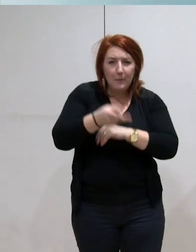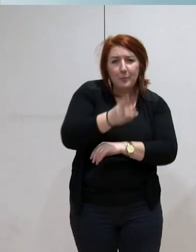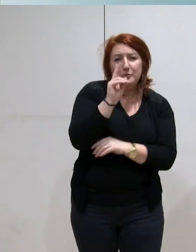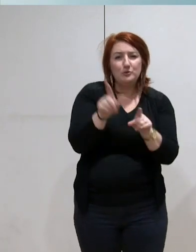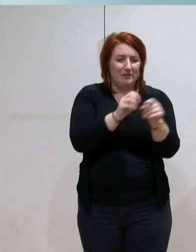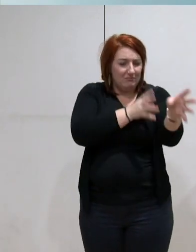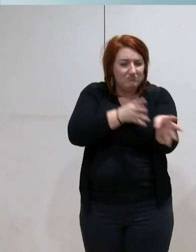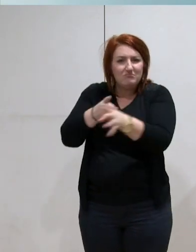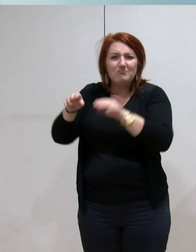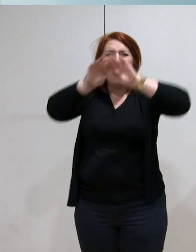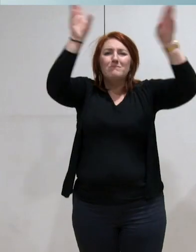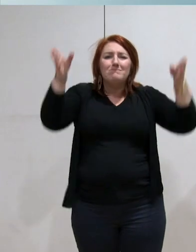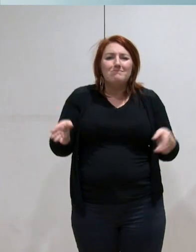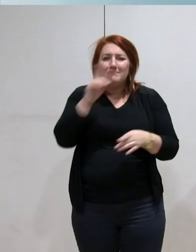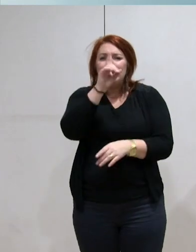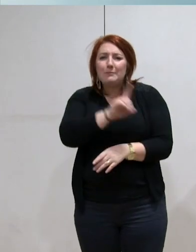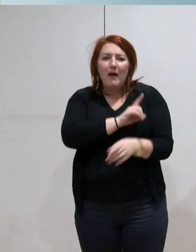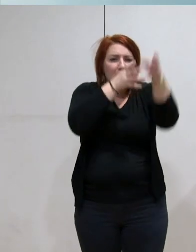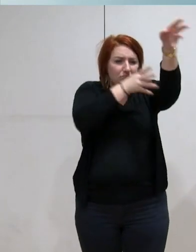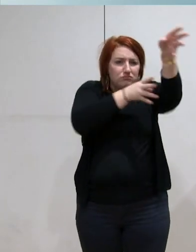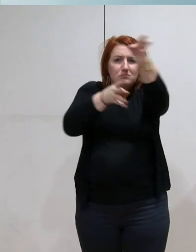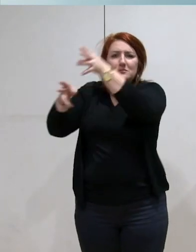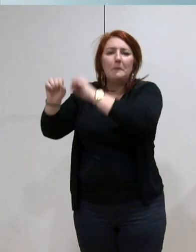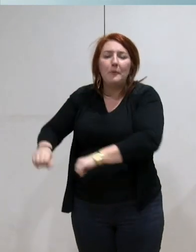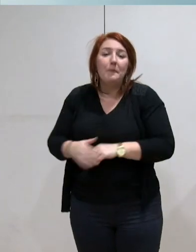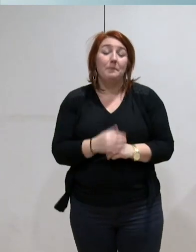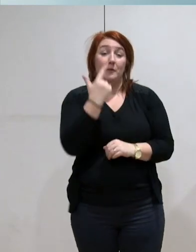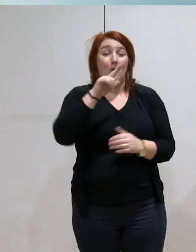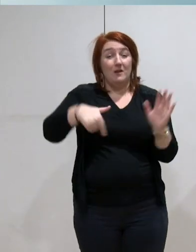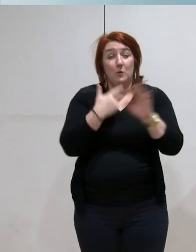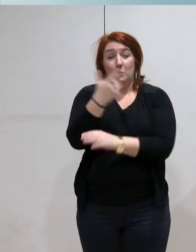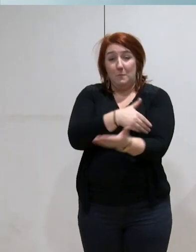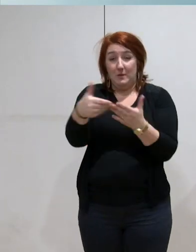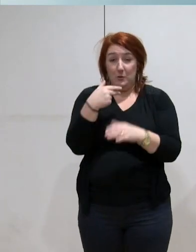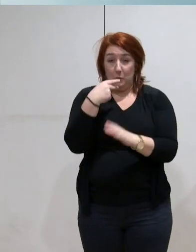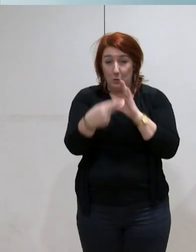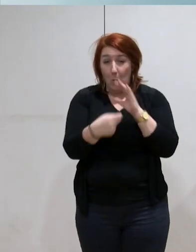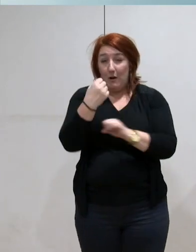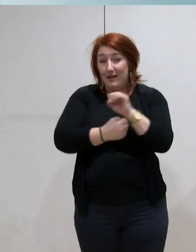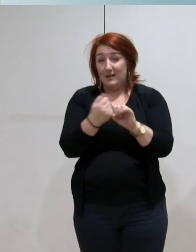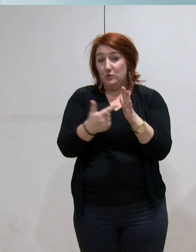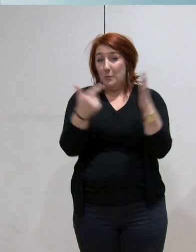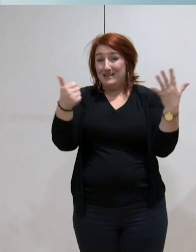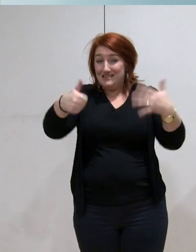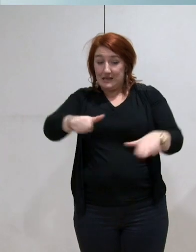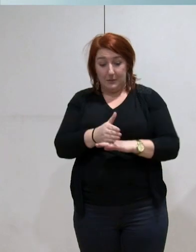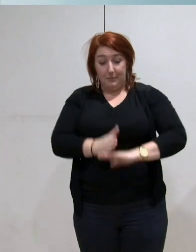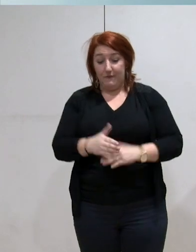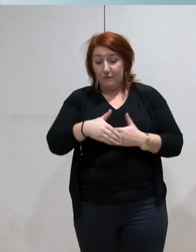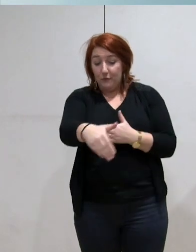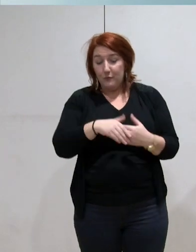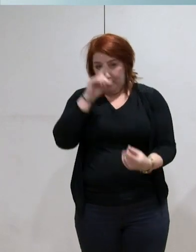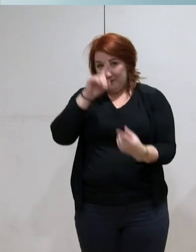silos dédiés et nous prévoyons 2,2 million d'euros en 2016 sur ce pôle d'échange